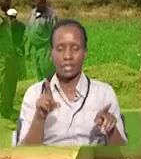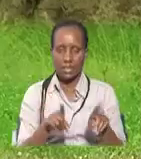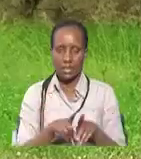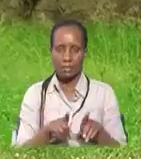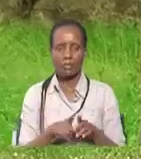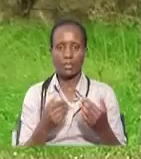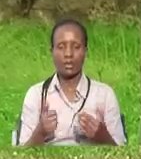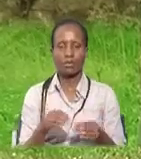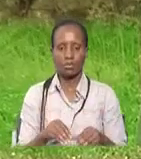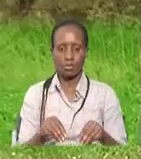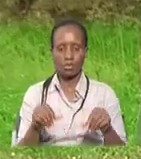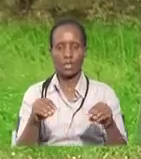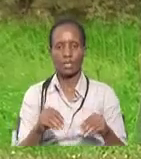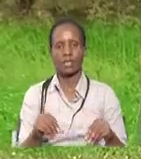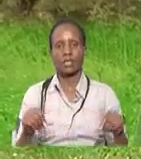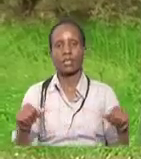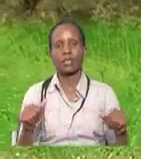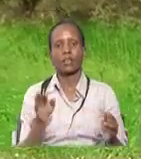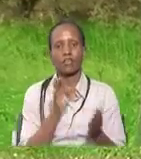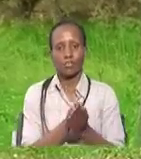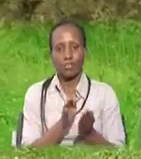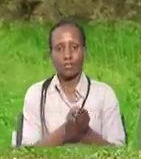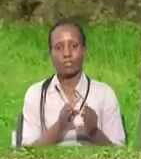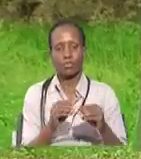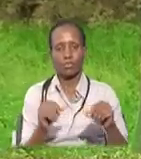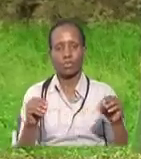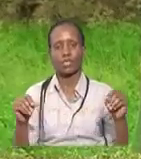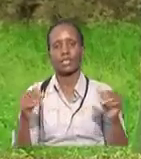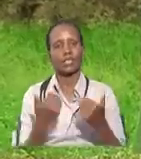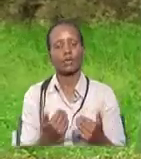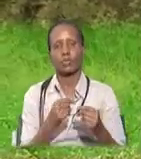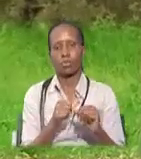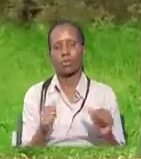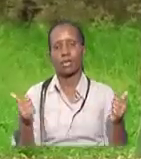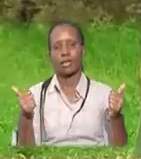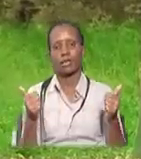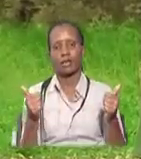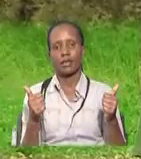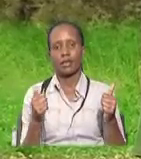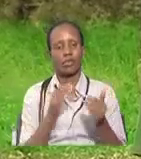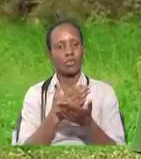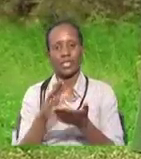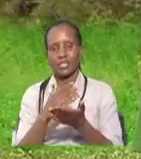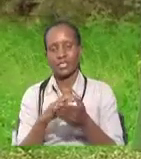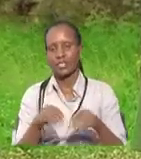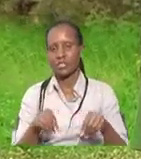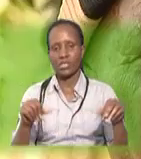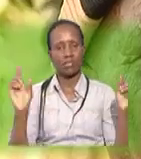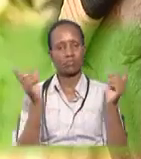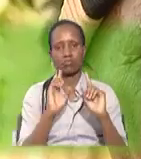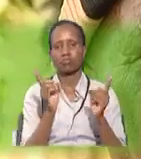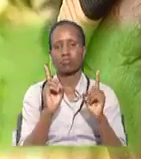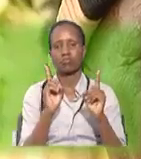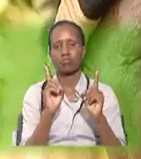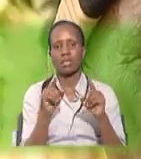ikawa sasa mchanga, conservation imefanyika. Ikawa kuna kuharibika kwa